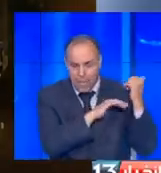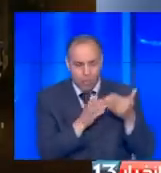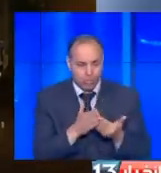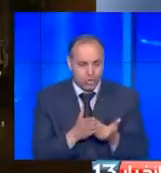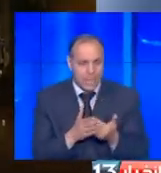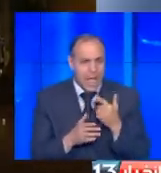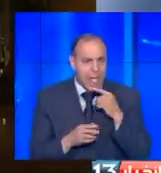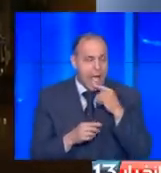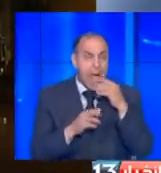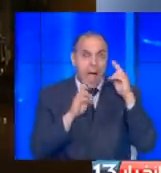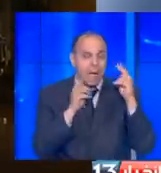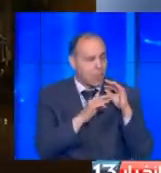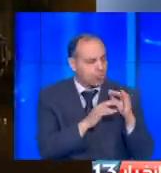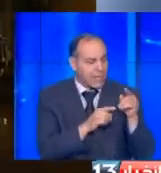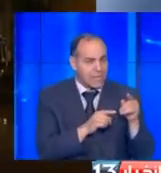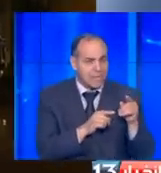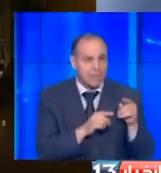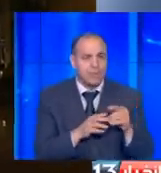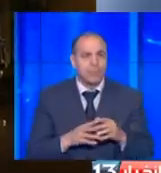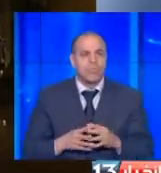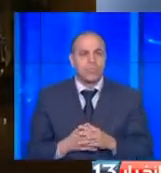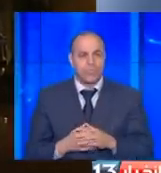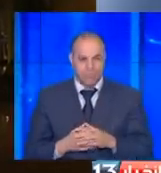والحديث في عالم الجاز.